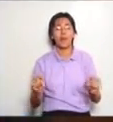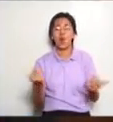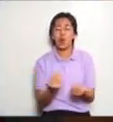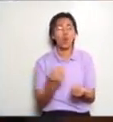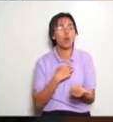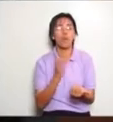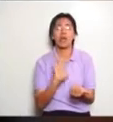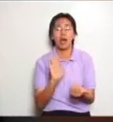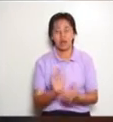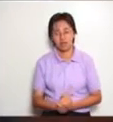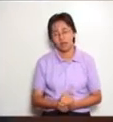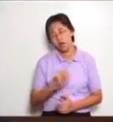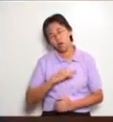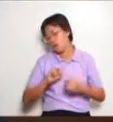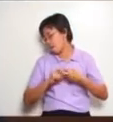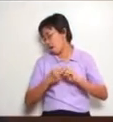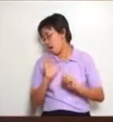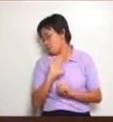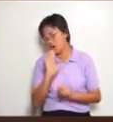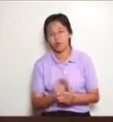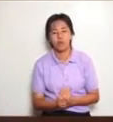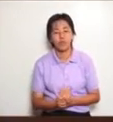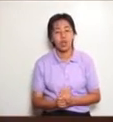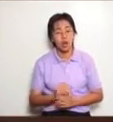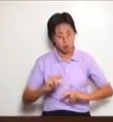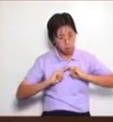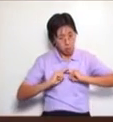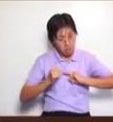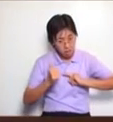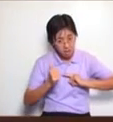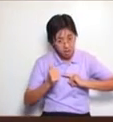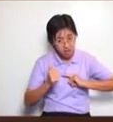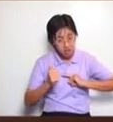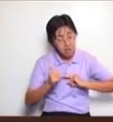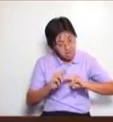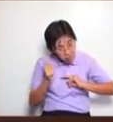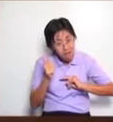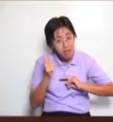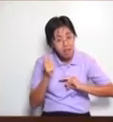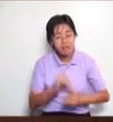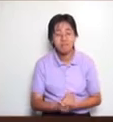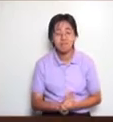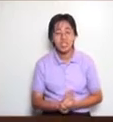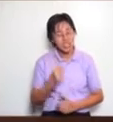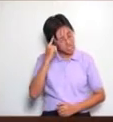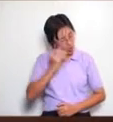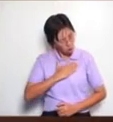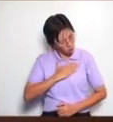อยากมลูกกูและหานกูตลงความติดยืดดีไครับ ถ